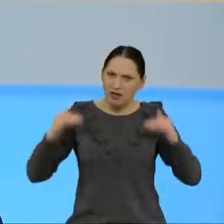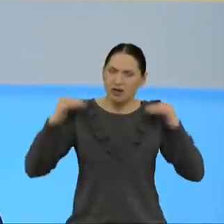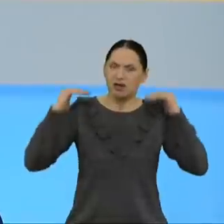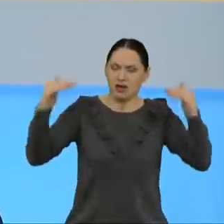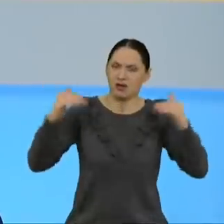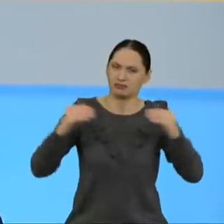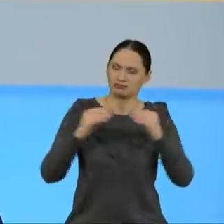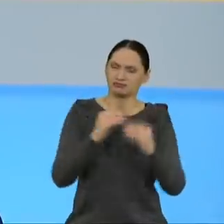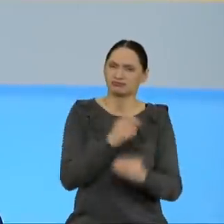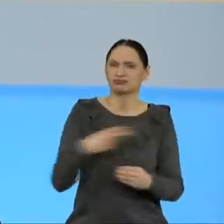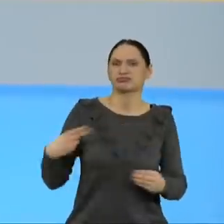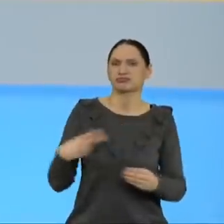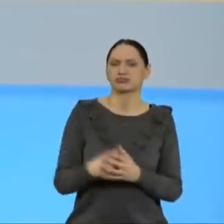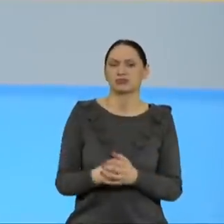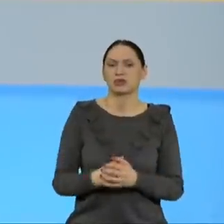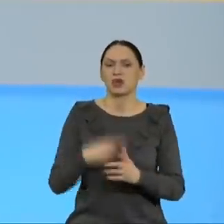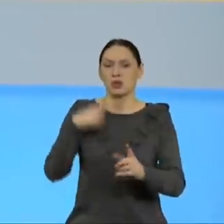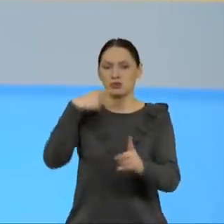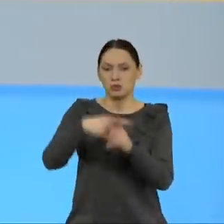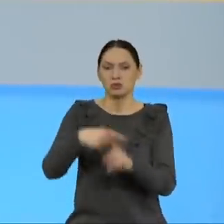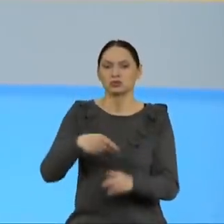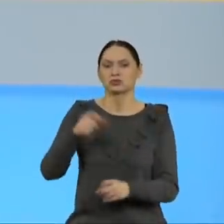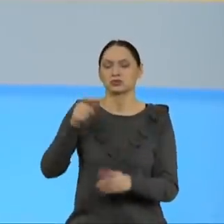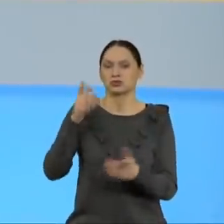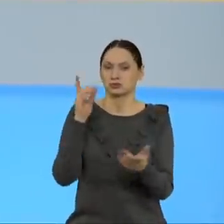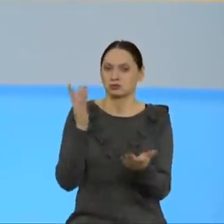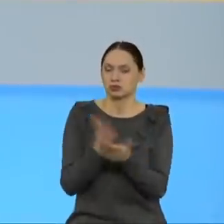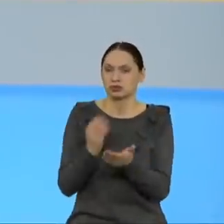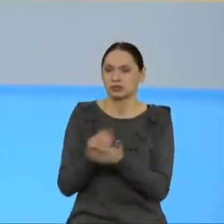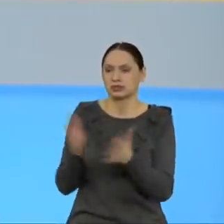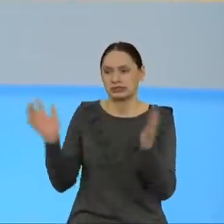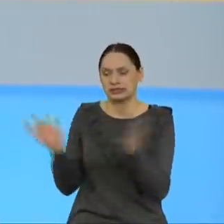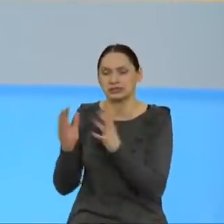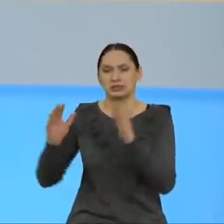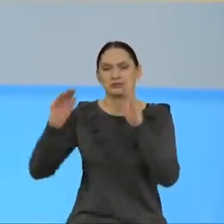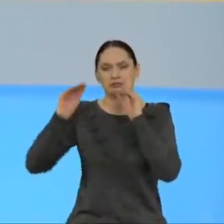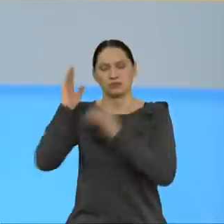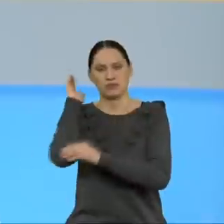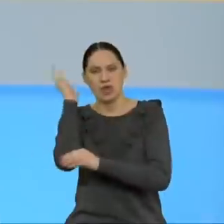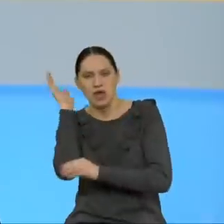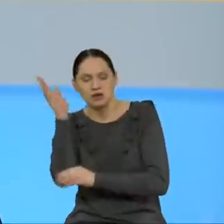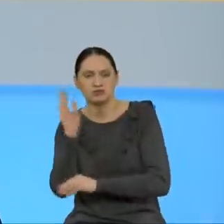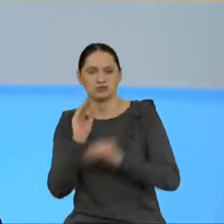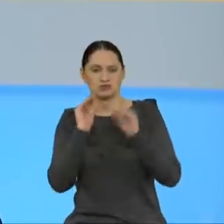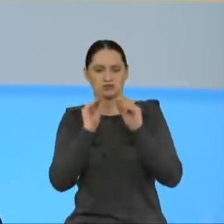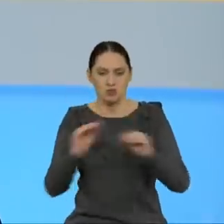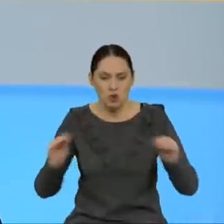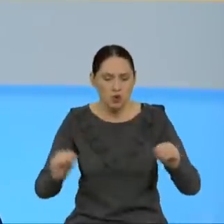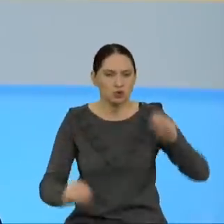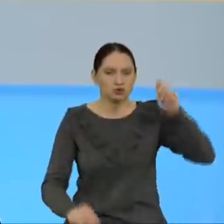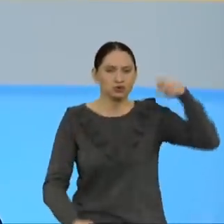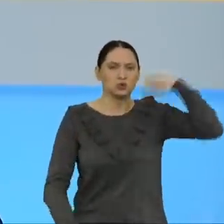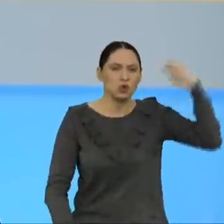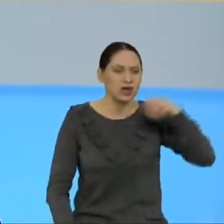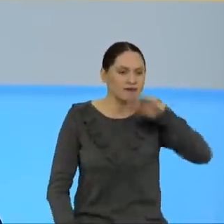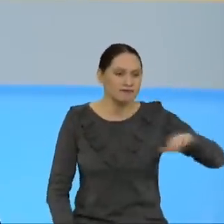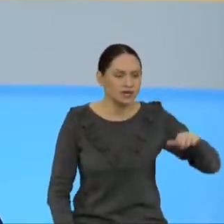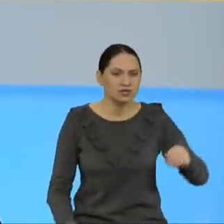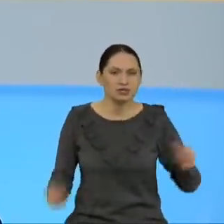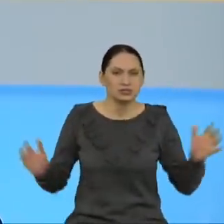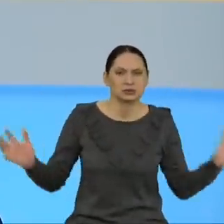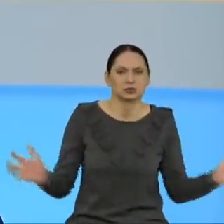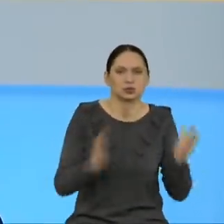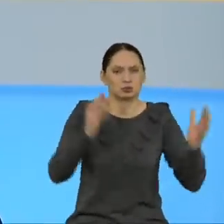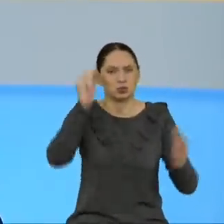kurios siejasi su žmogumi. Tai yra dėstytojai, mokytojai, studentai, mokiniai. Ir tada, jeigu žiūrime ir